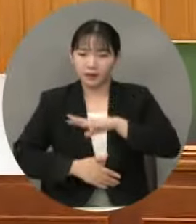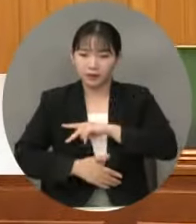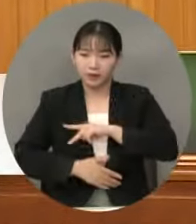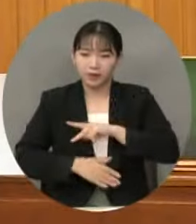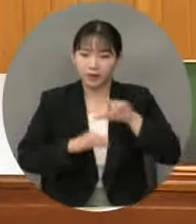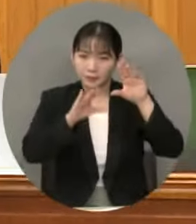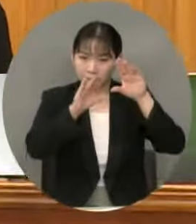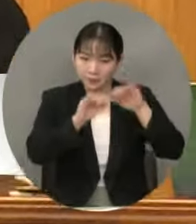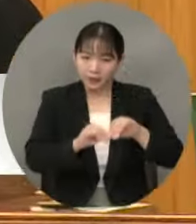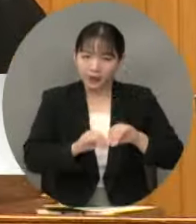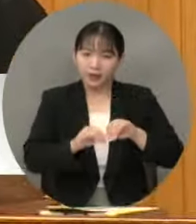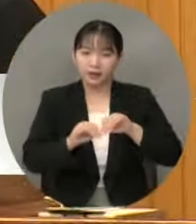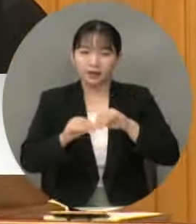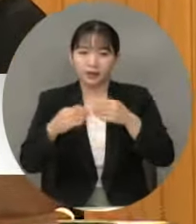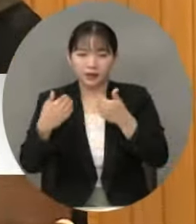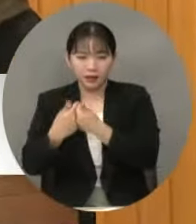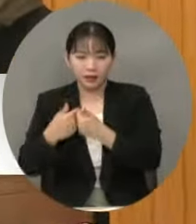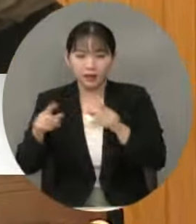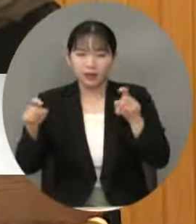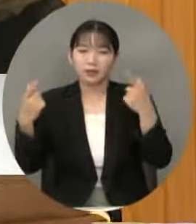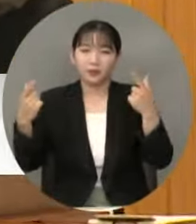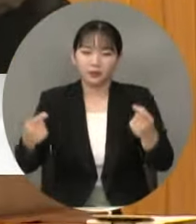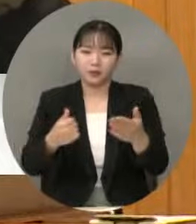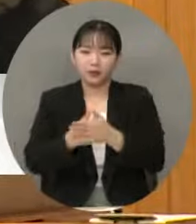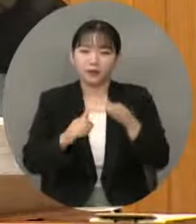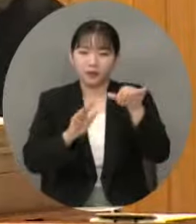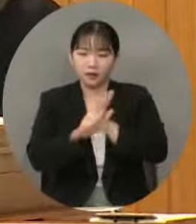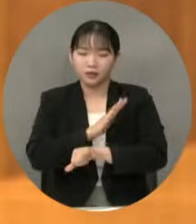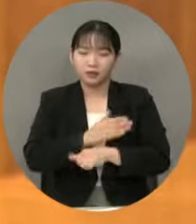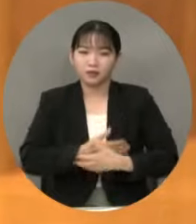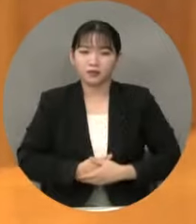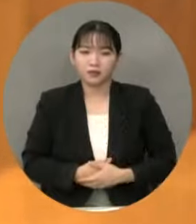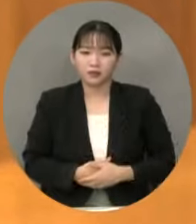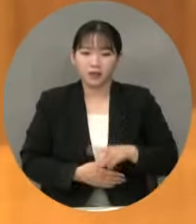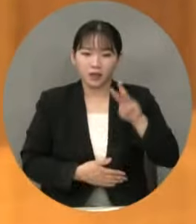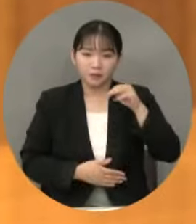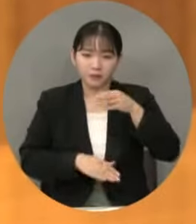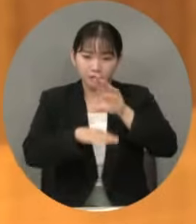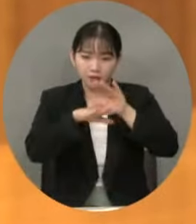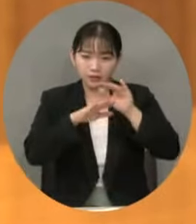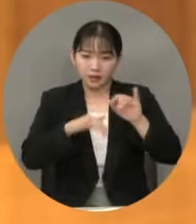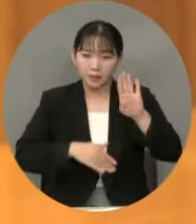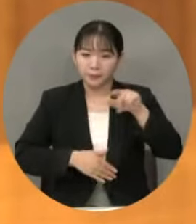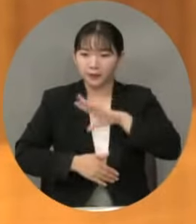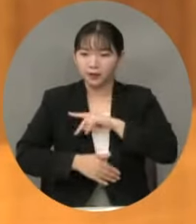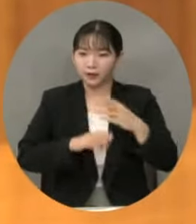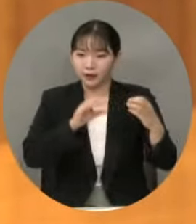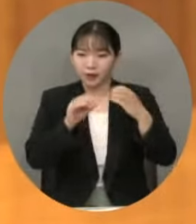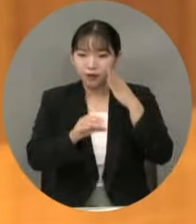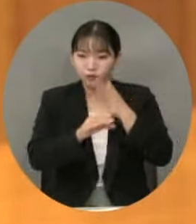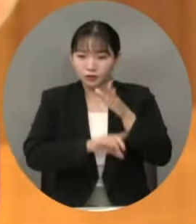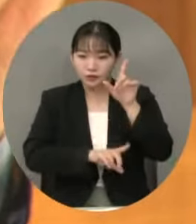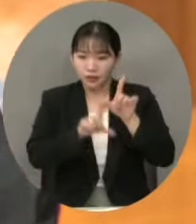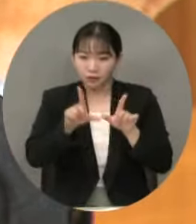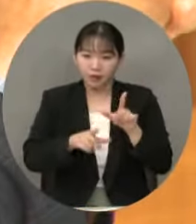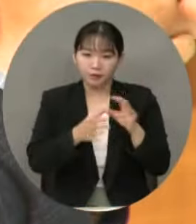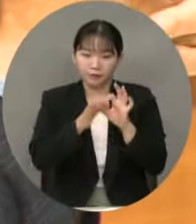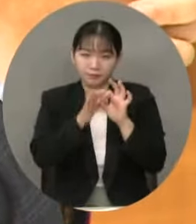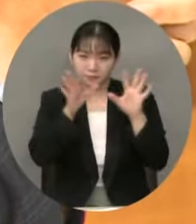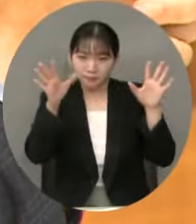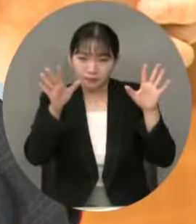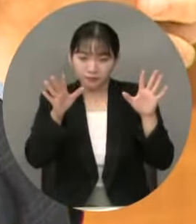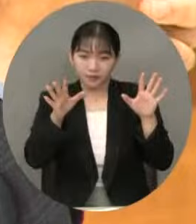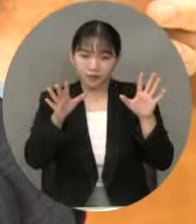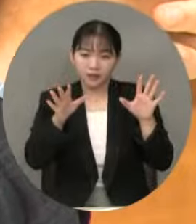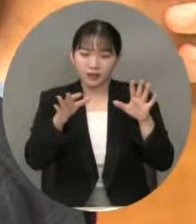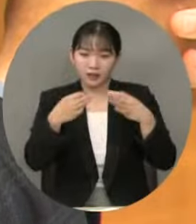찬반 11표씩 동수로 문턱을 넘지 못했던 상태. MBC 취재진이 박 의원과 대화하고 있던 상황에 아랑곳하지 않고